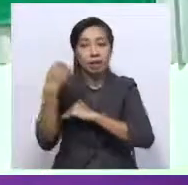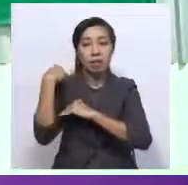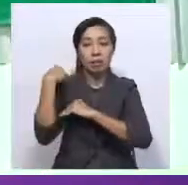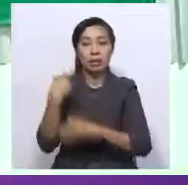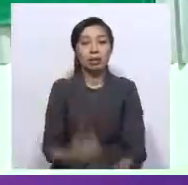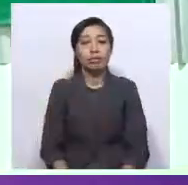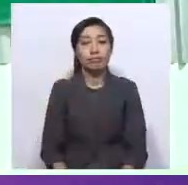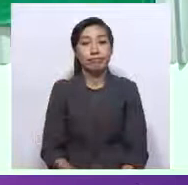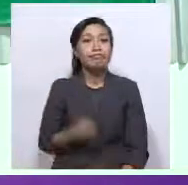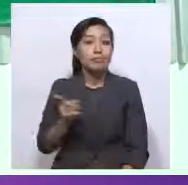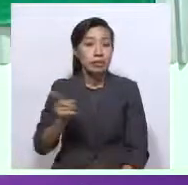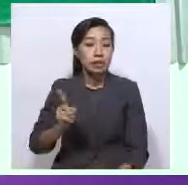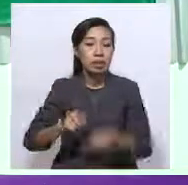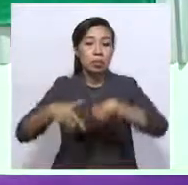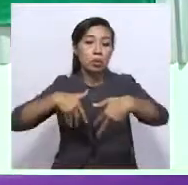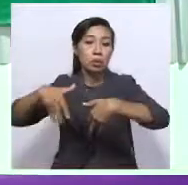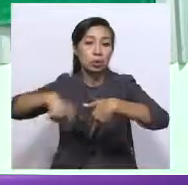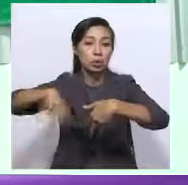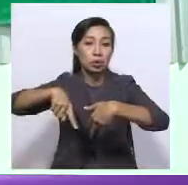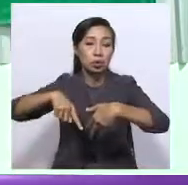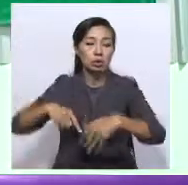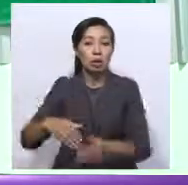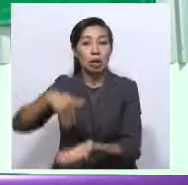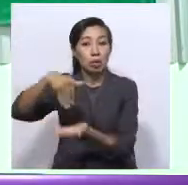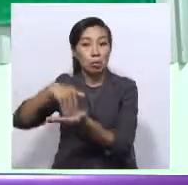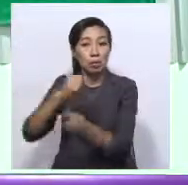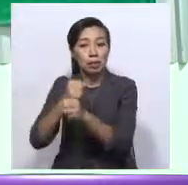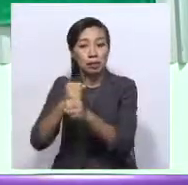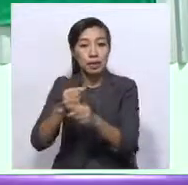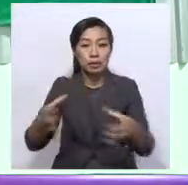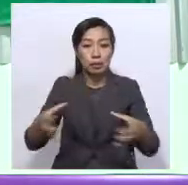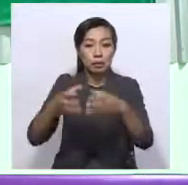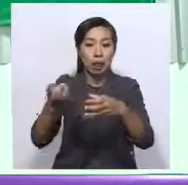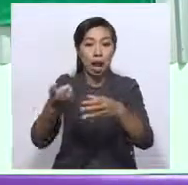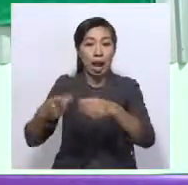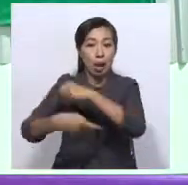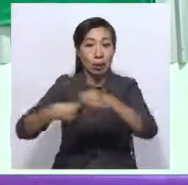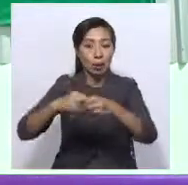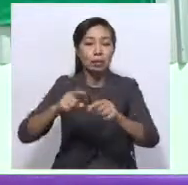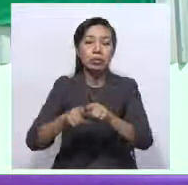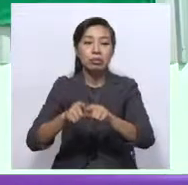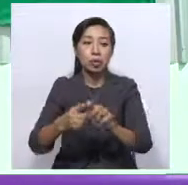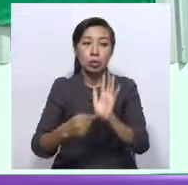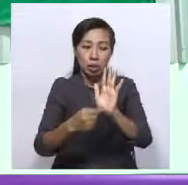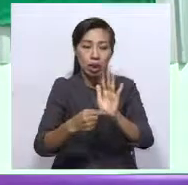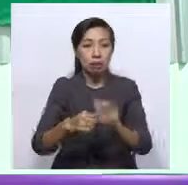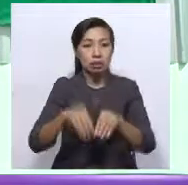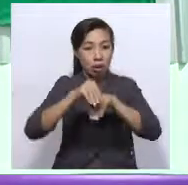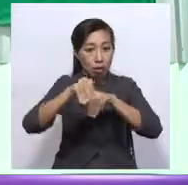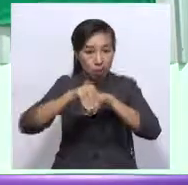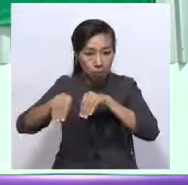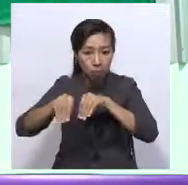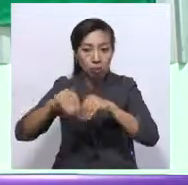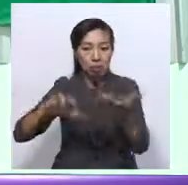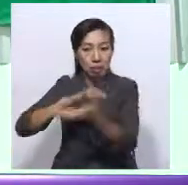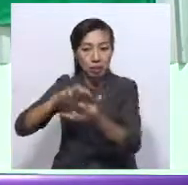ะคุณผู้ชมคะและนี่ก็คือวิสาหกิจชุมชนต้นแบบในการรวมกลุ่มการทำนาข้าวค่ะที่มีการผลิตและการปลูกจากการรวมกลุ่ม